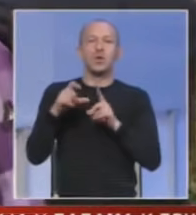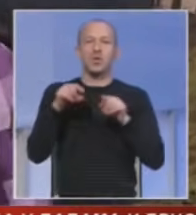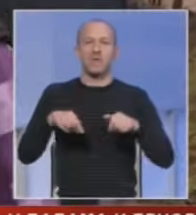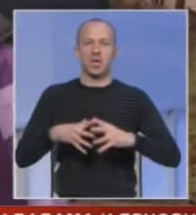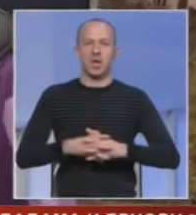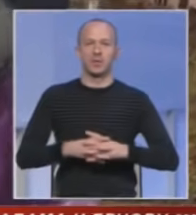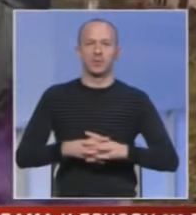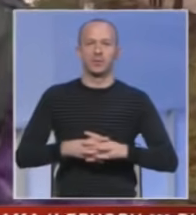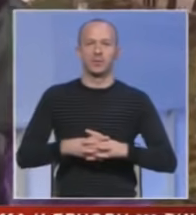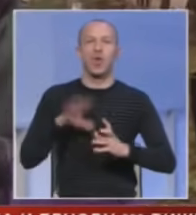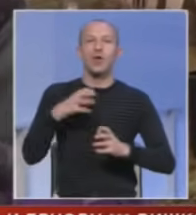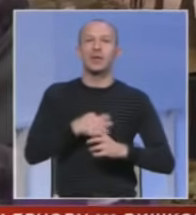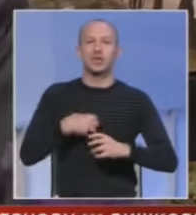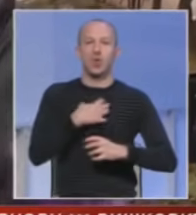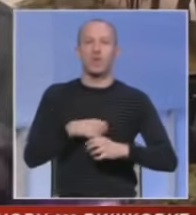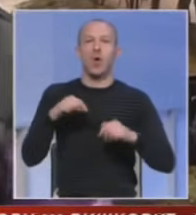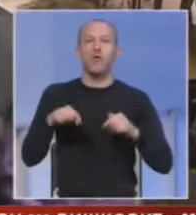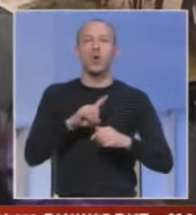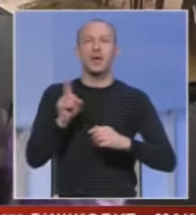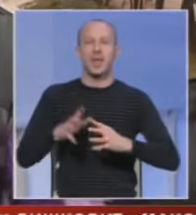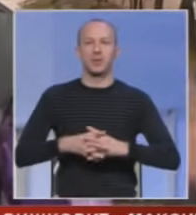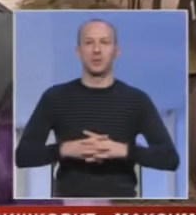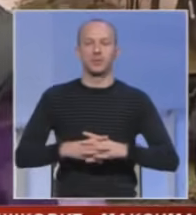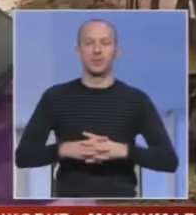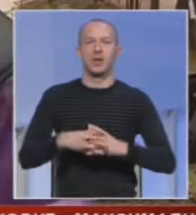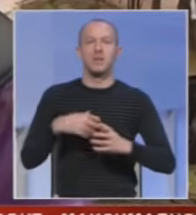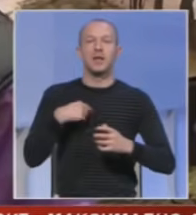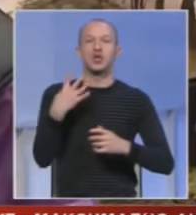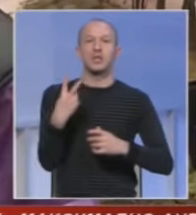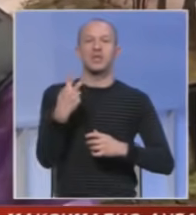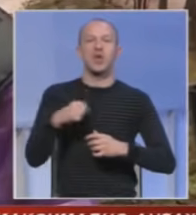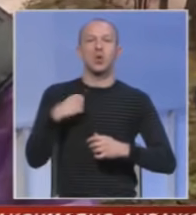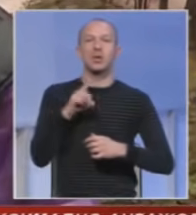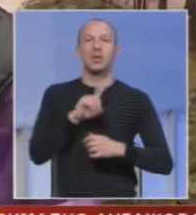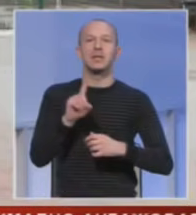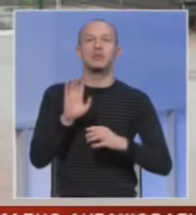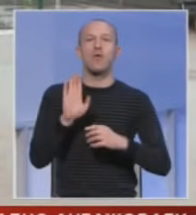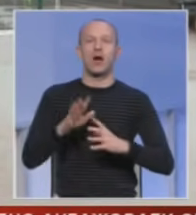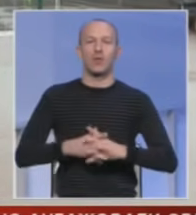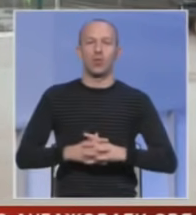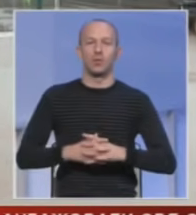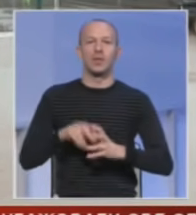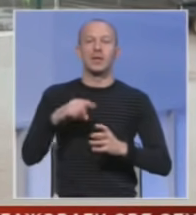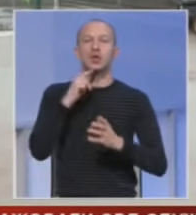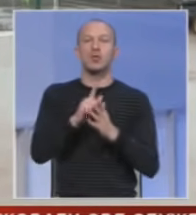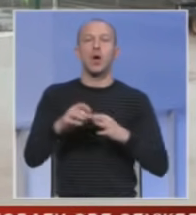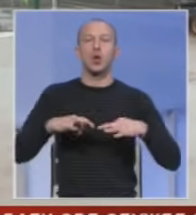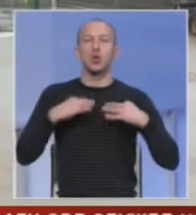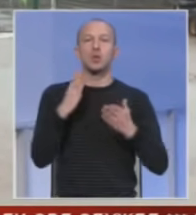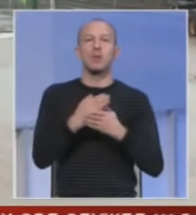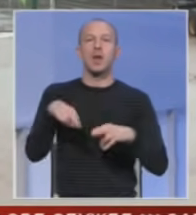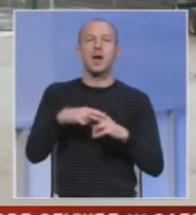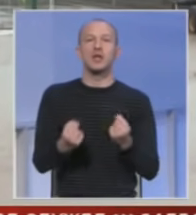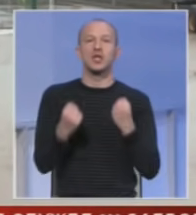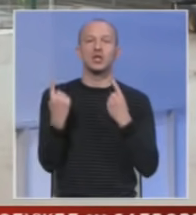Znači nema onaj, ovo je katastrofa. Ovo nikad, meni evo 42 godine, ovo nikad nismo ovako. Da kažem vam da je jutros bila